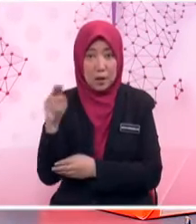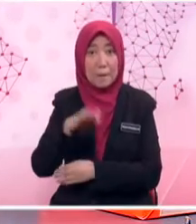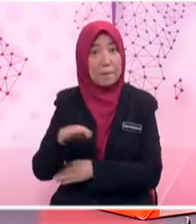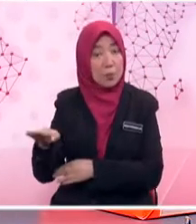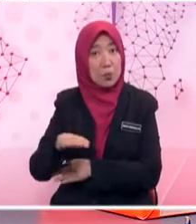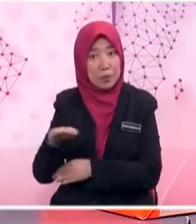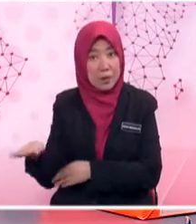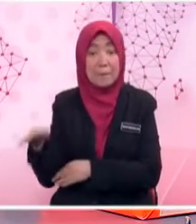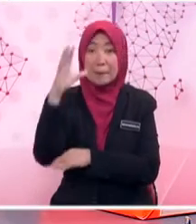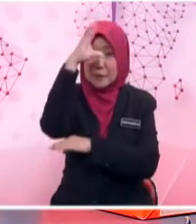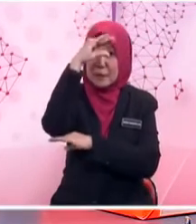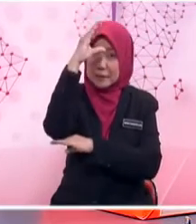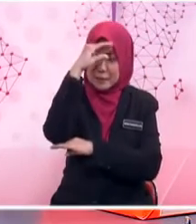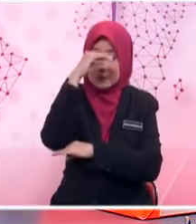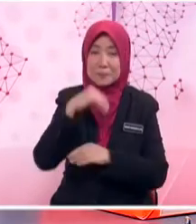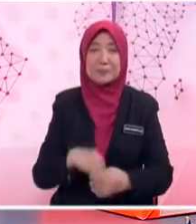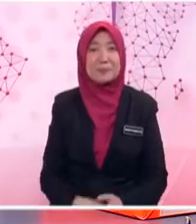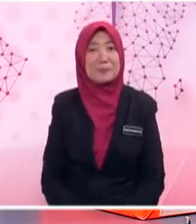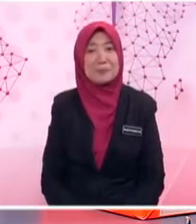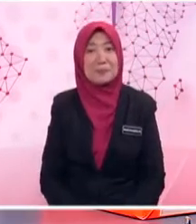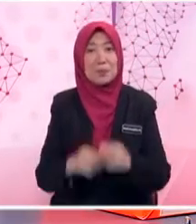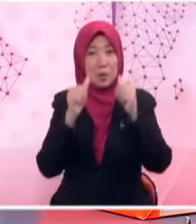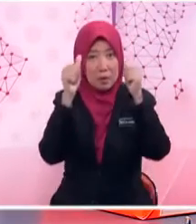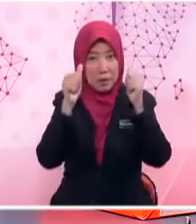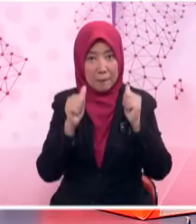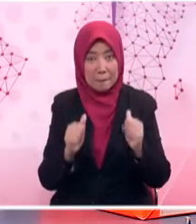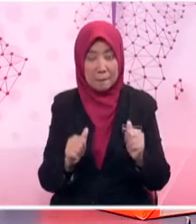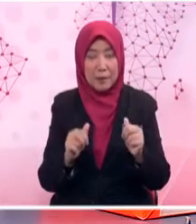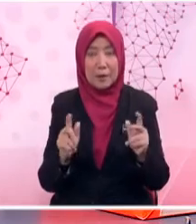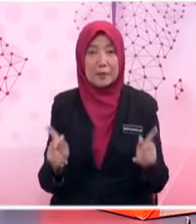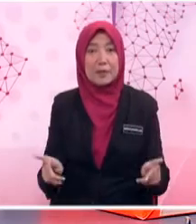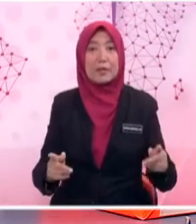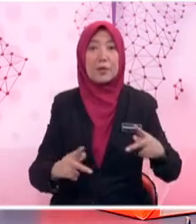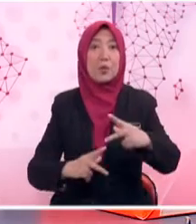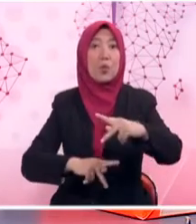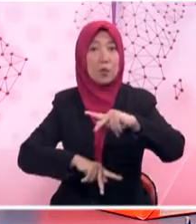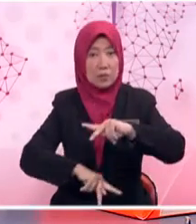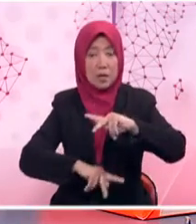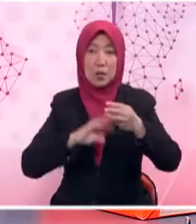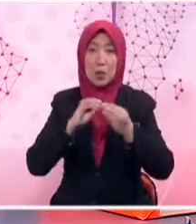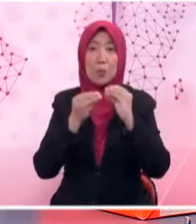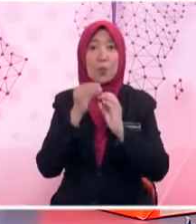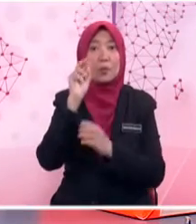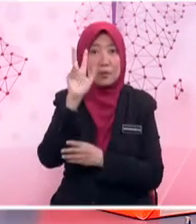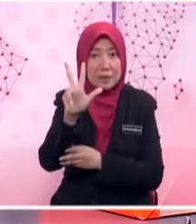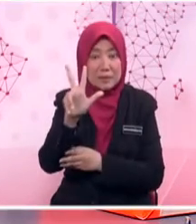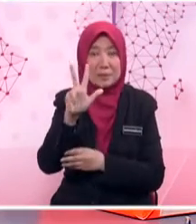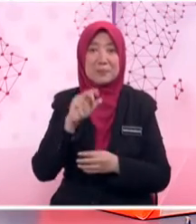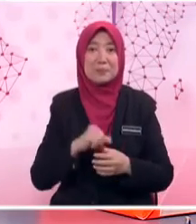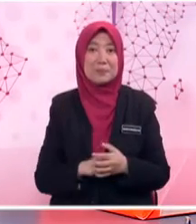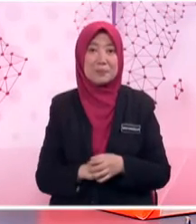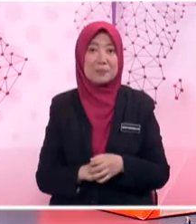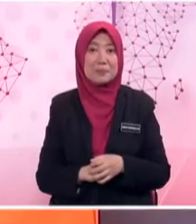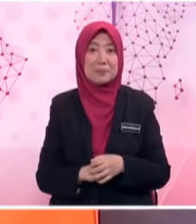lelaki. Okey, saya tampal dulu pada kotak nombor tiga. Nombor tiga kita. Okey.